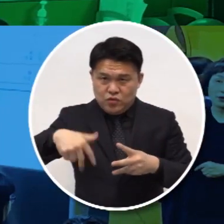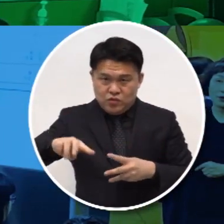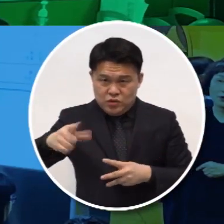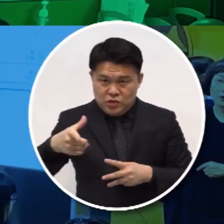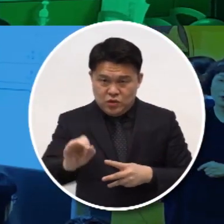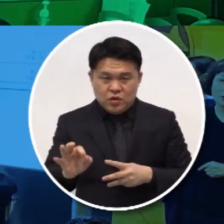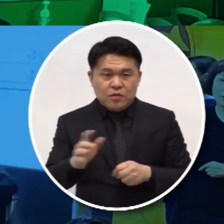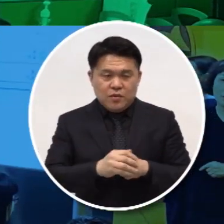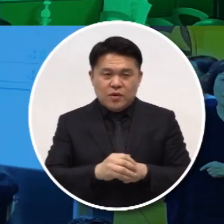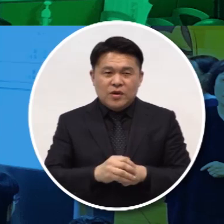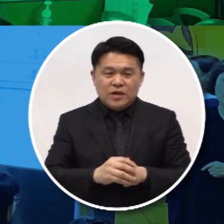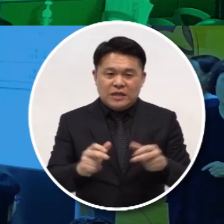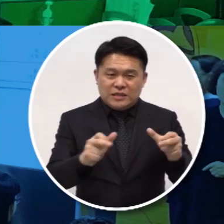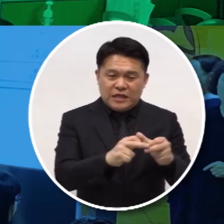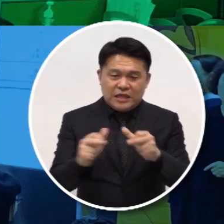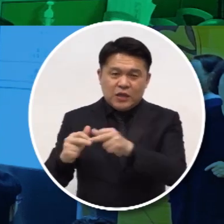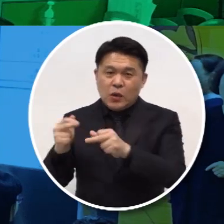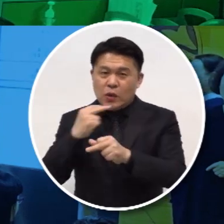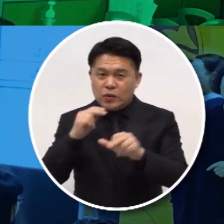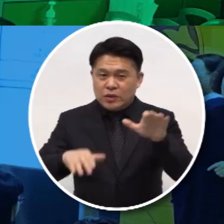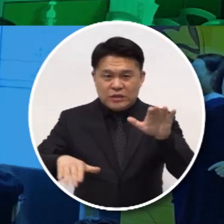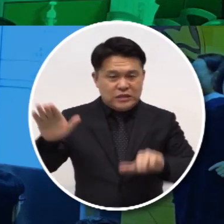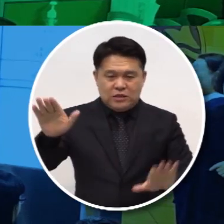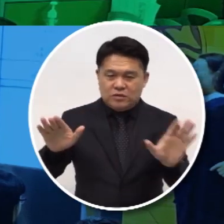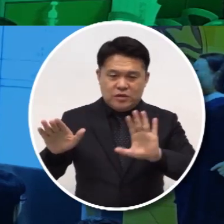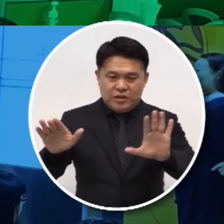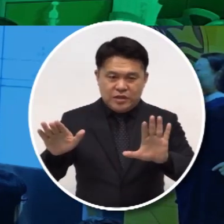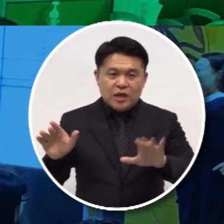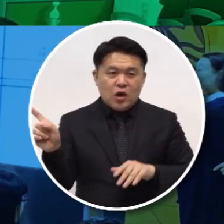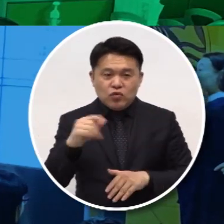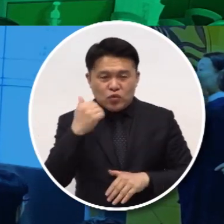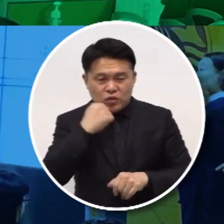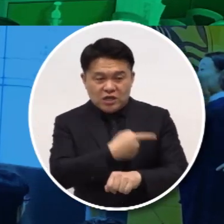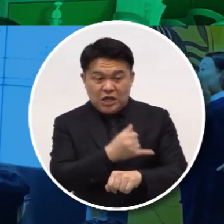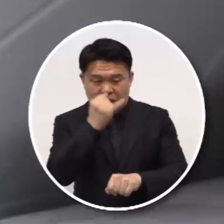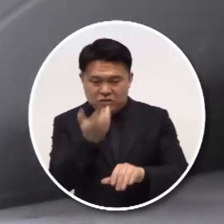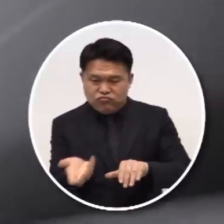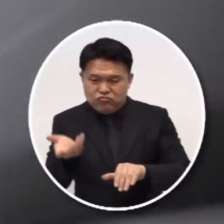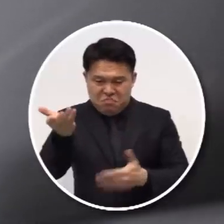차별 없는 승진 제도를 지원해 고용 안정을 이루고 있습니다.